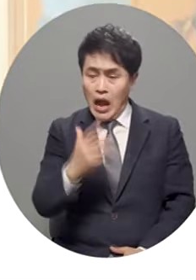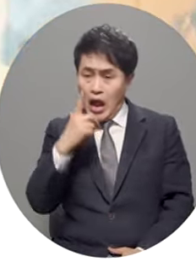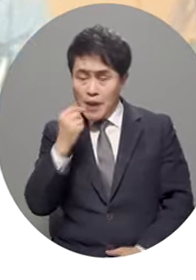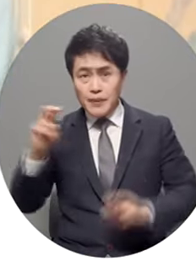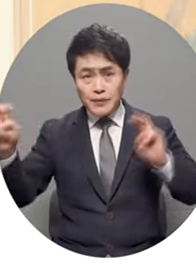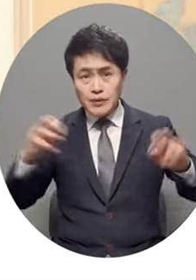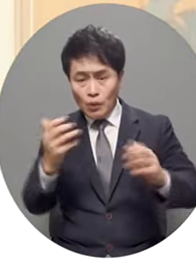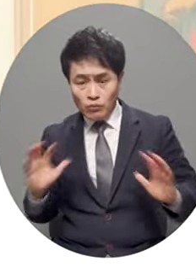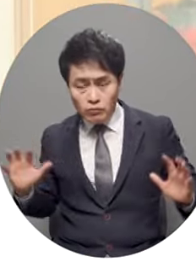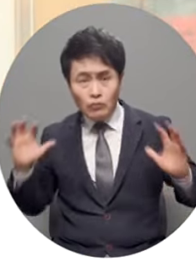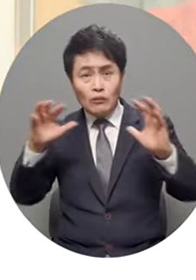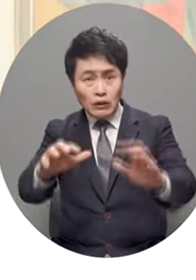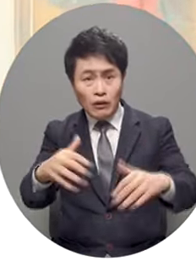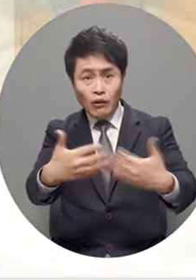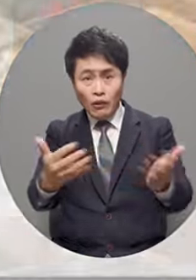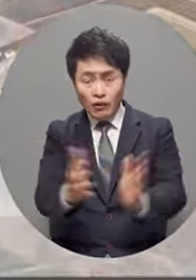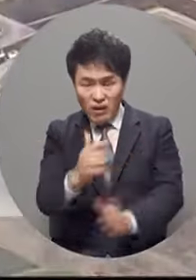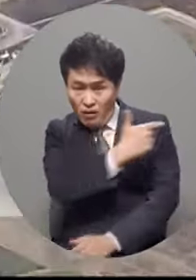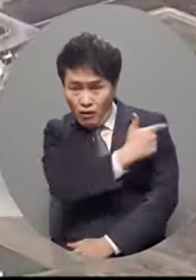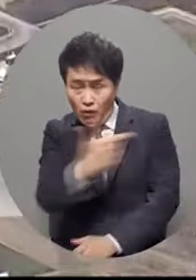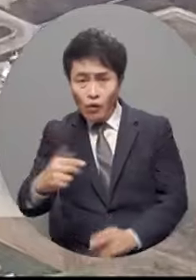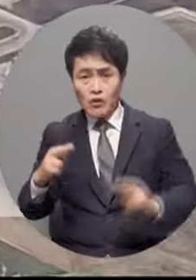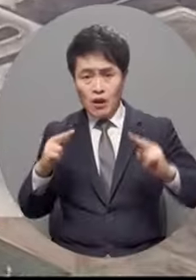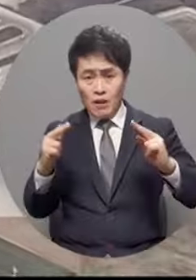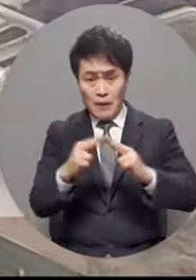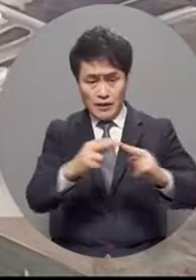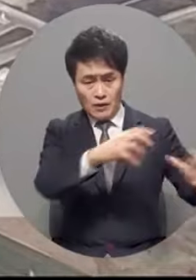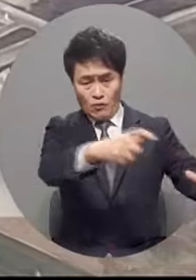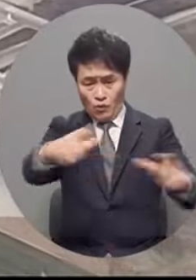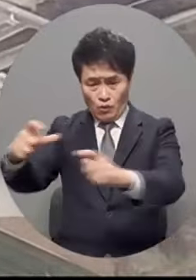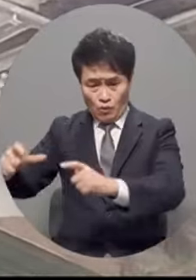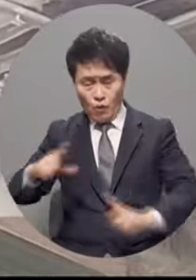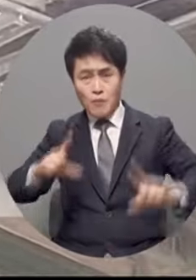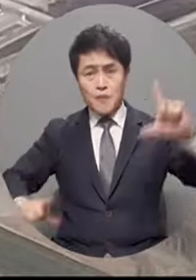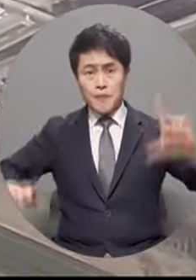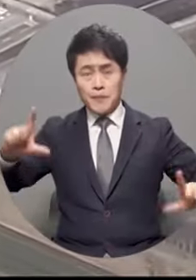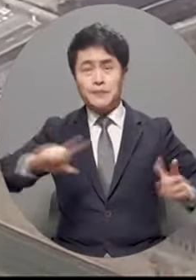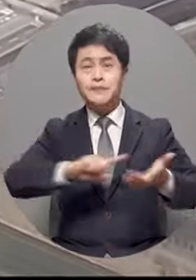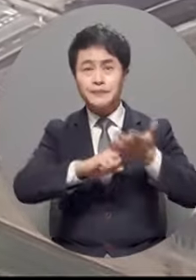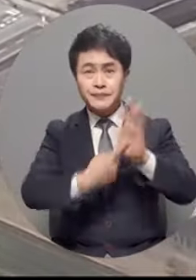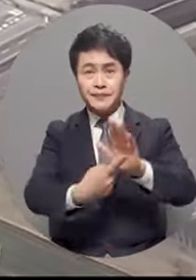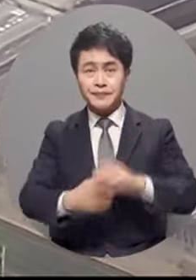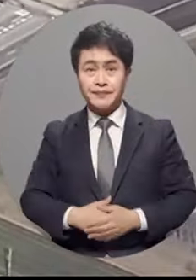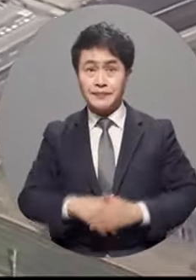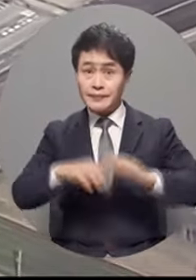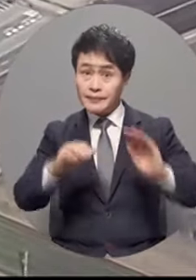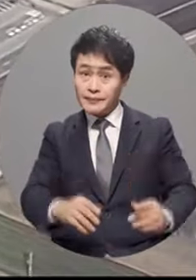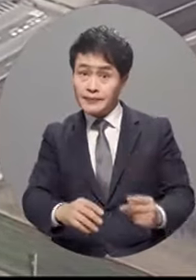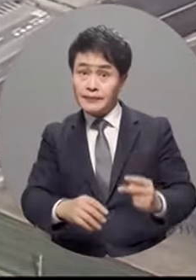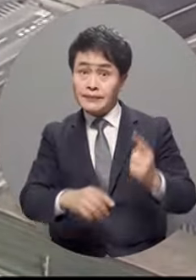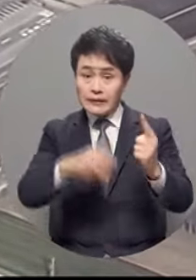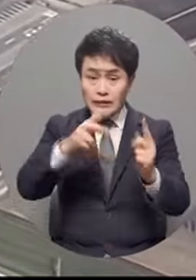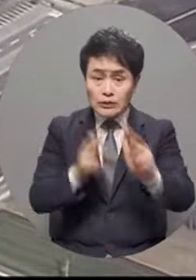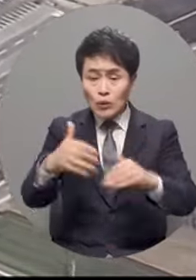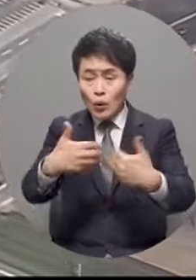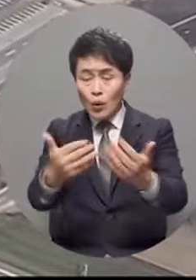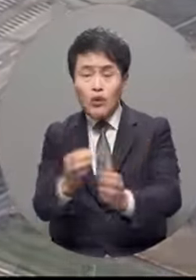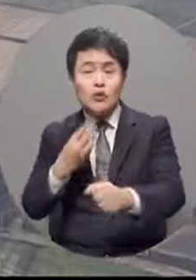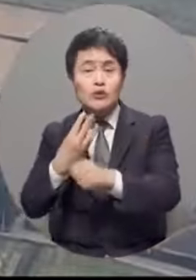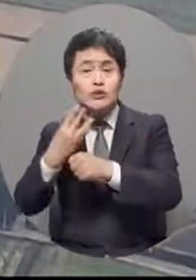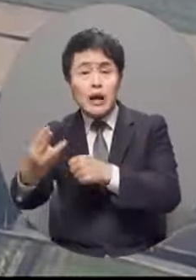기업들이 몰려들면서 거대한 반도체 클러스터의 모습을 갖춰가고 있습니다. 제1공장에 이어 3년